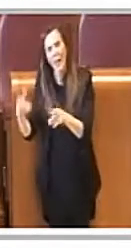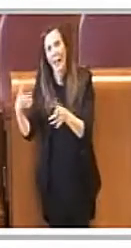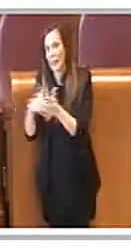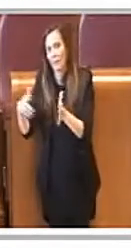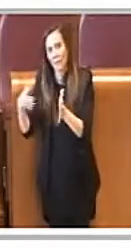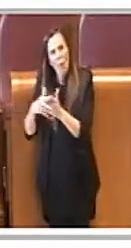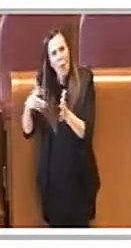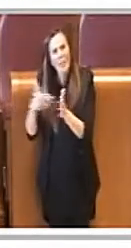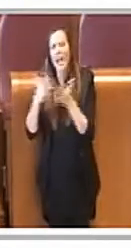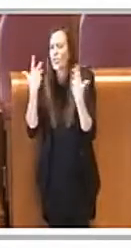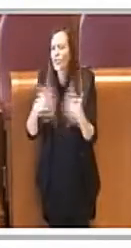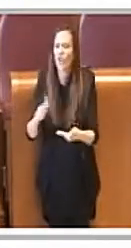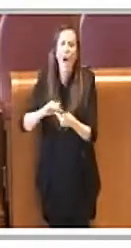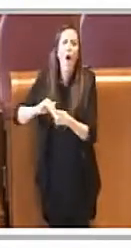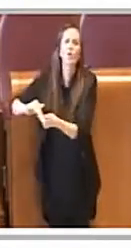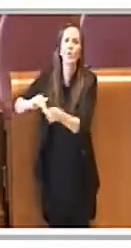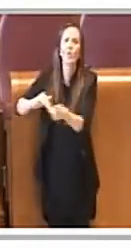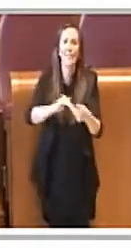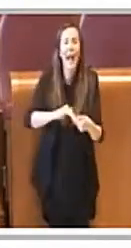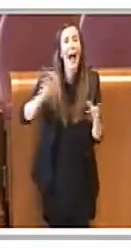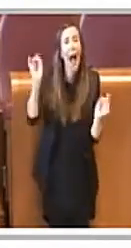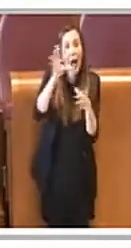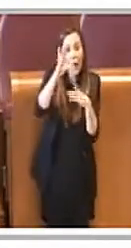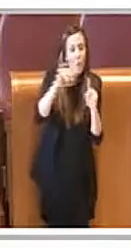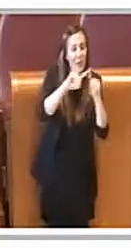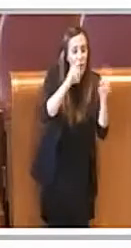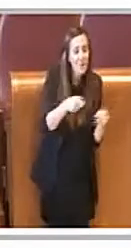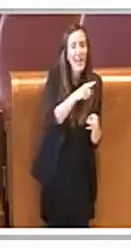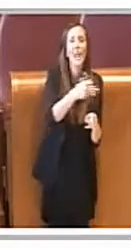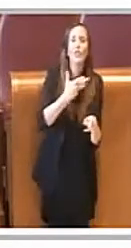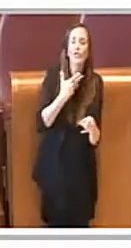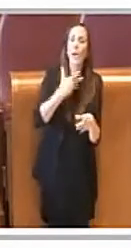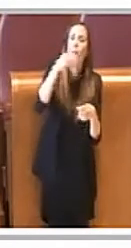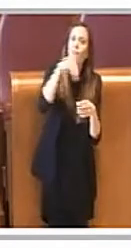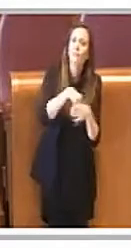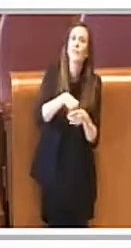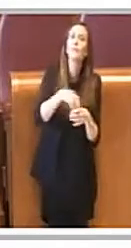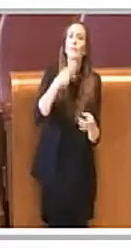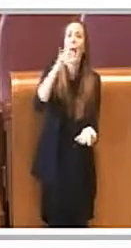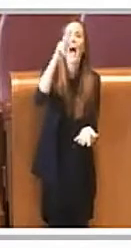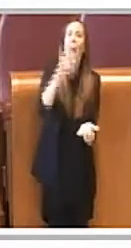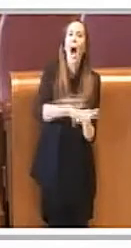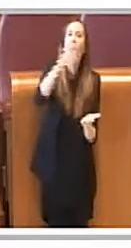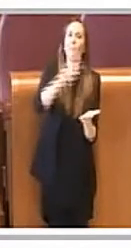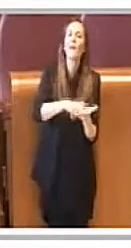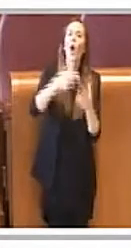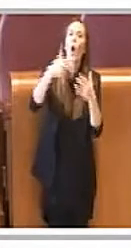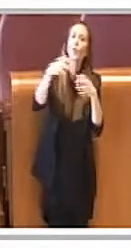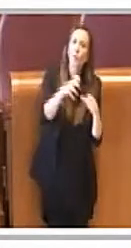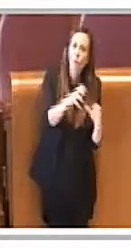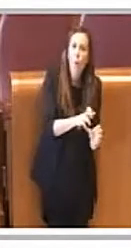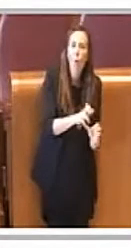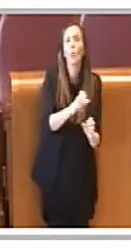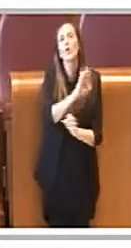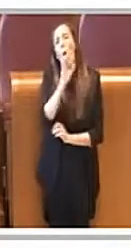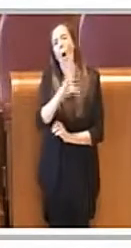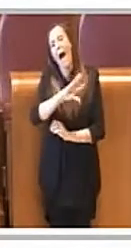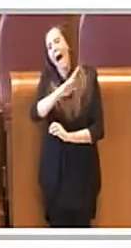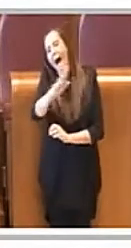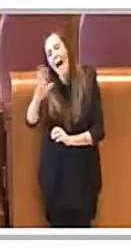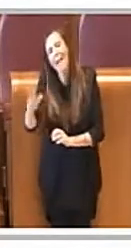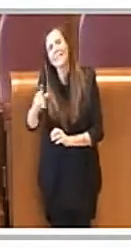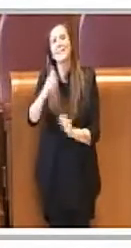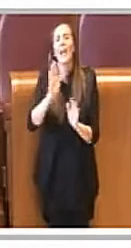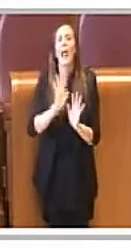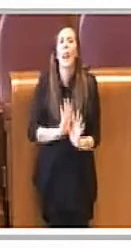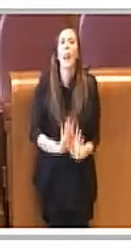personalmente, alcuni lo fanno applicando degli sconti, alcuni altri lo possono fare in questo modo, lasciando